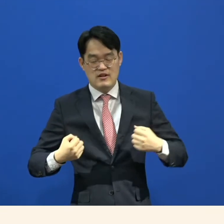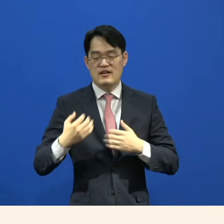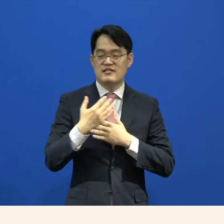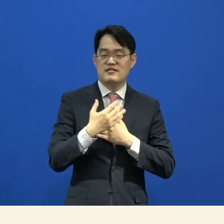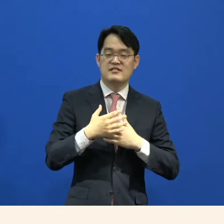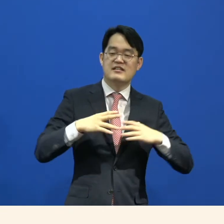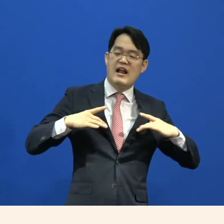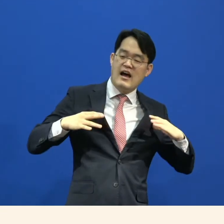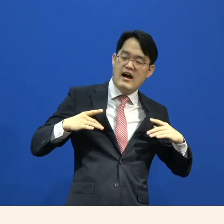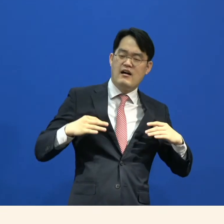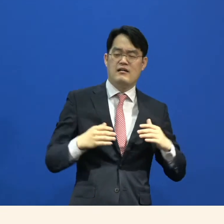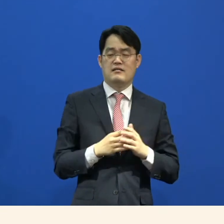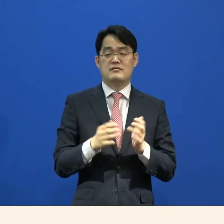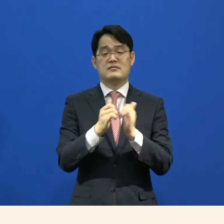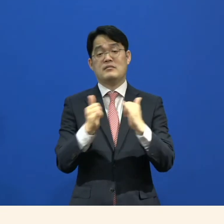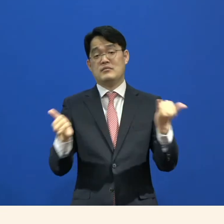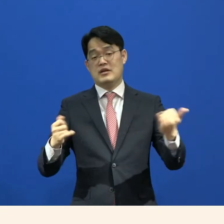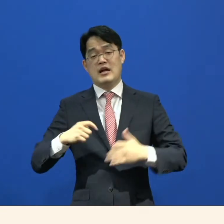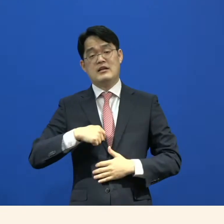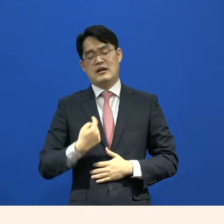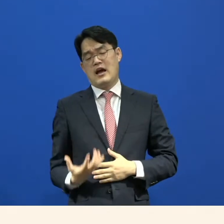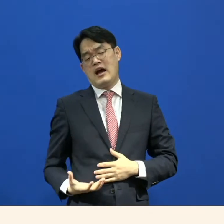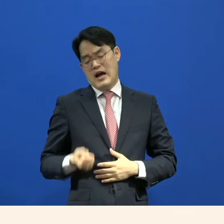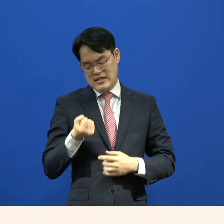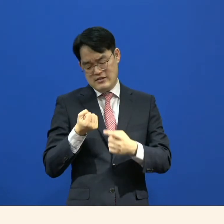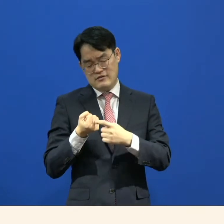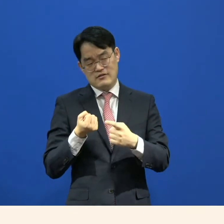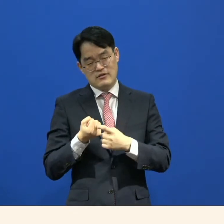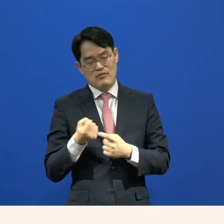자기의 어떤 실력을 자랑하는 것.